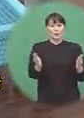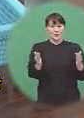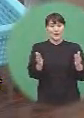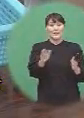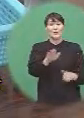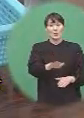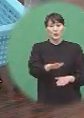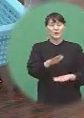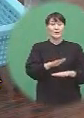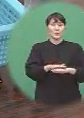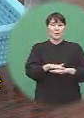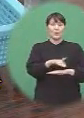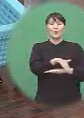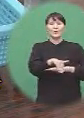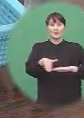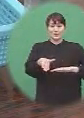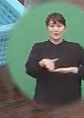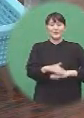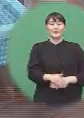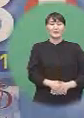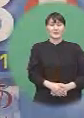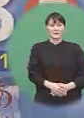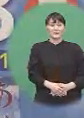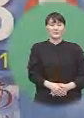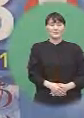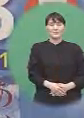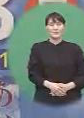介して行う予定になっております